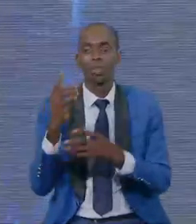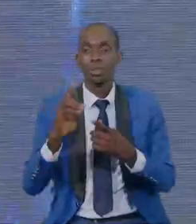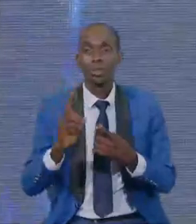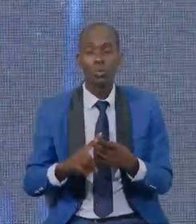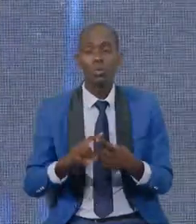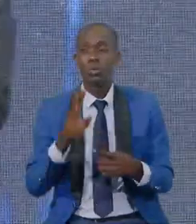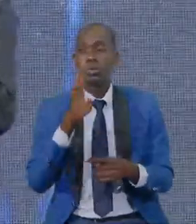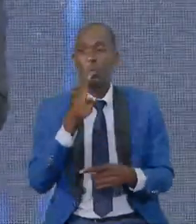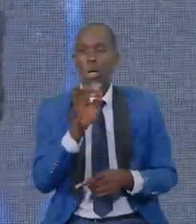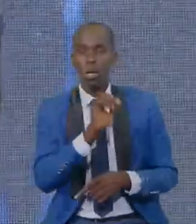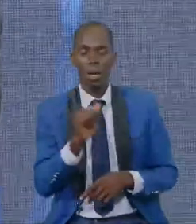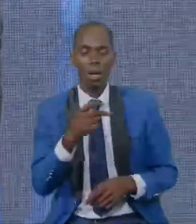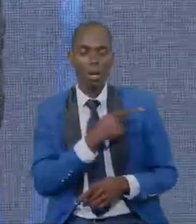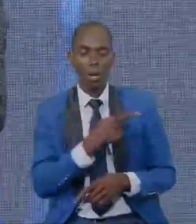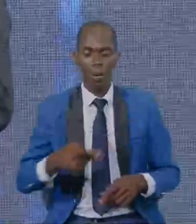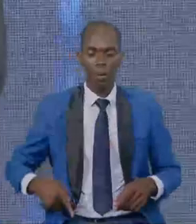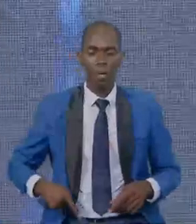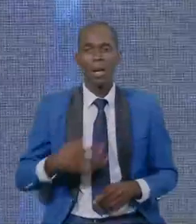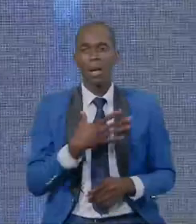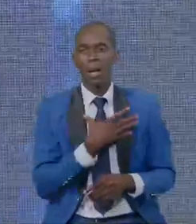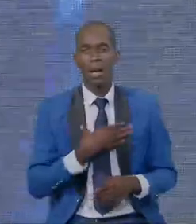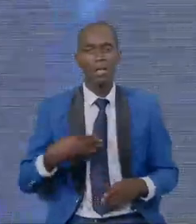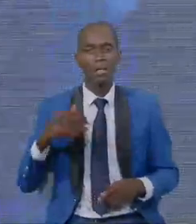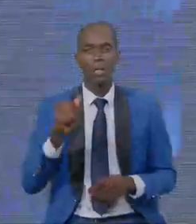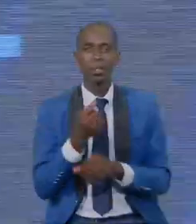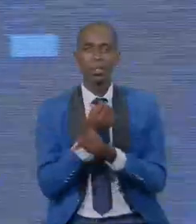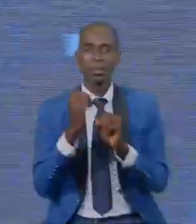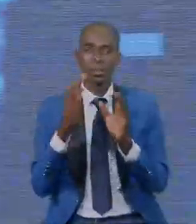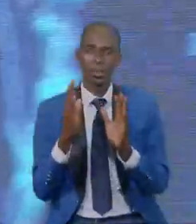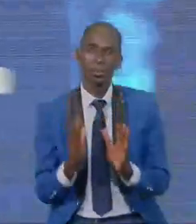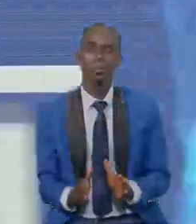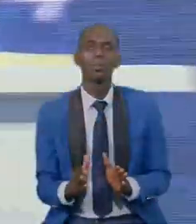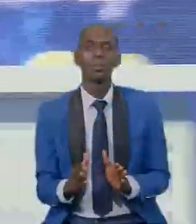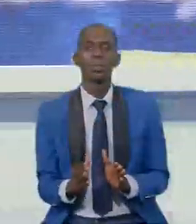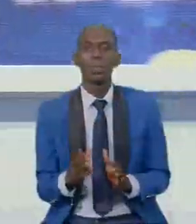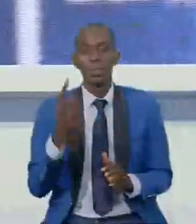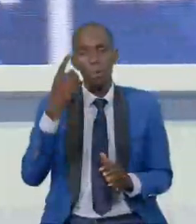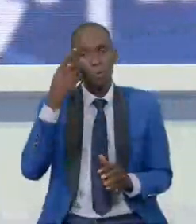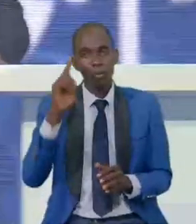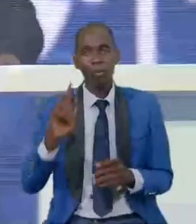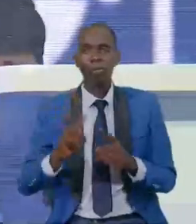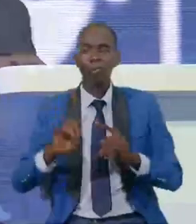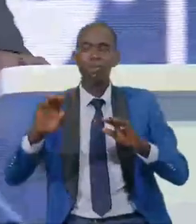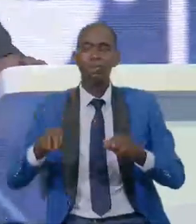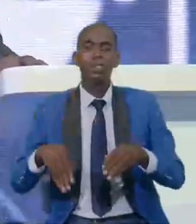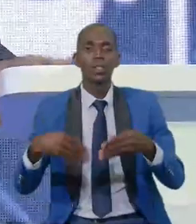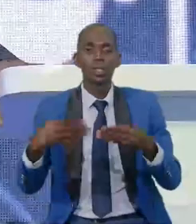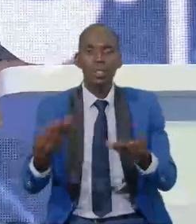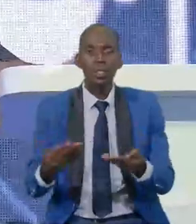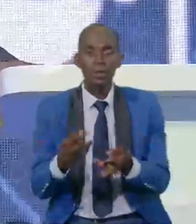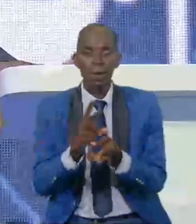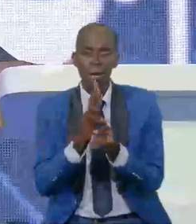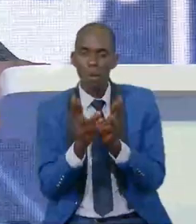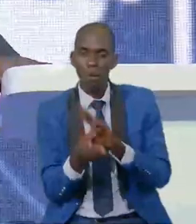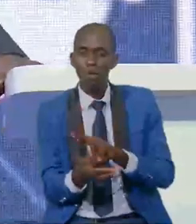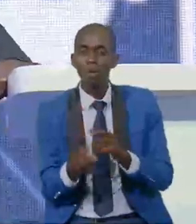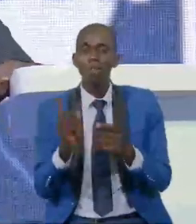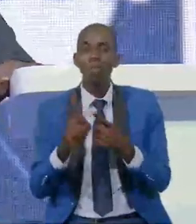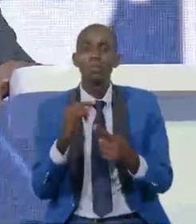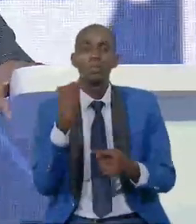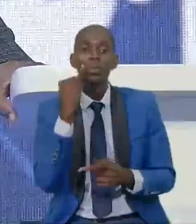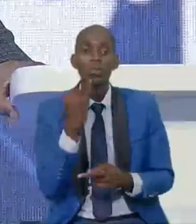a prince and a savior. Dieu l'a élevé par sa droite comme prince et sauveur. To give repentance to